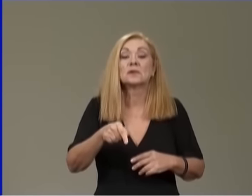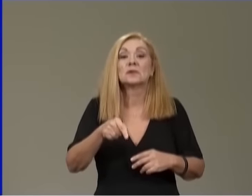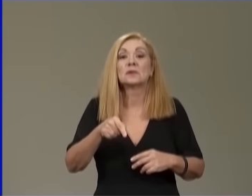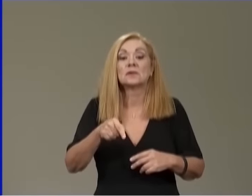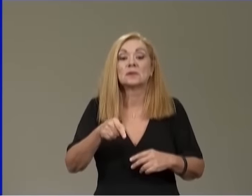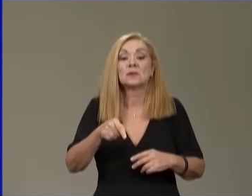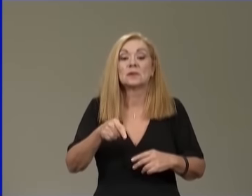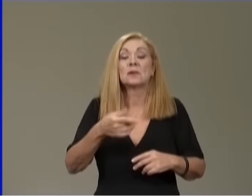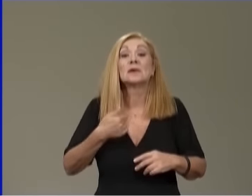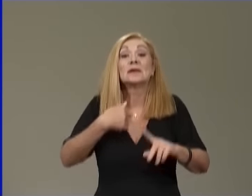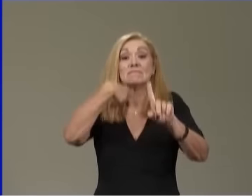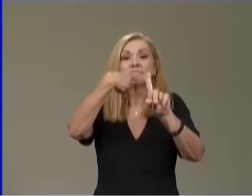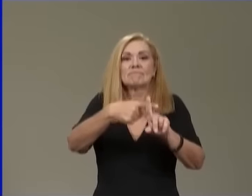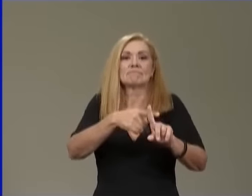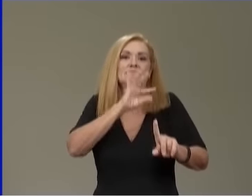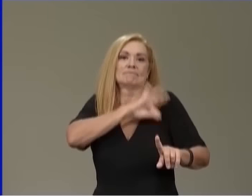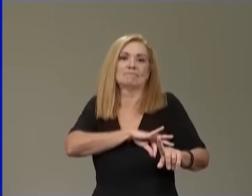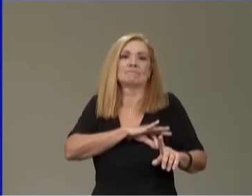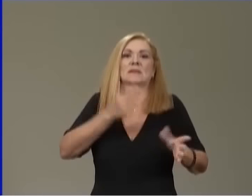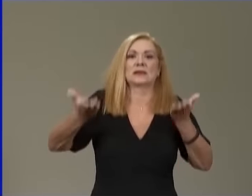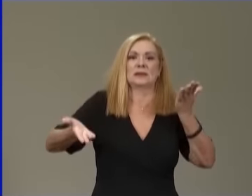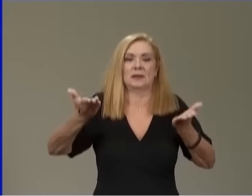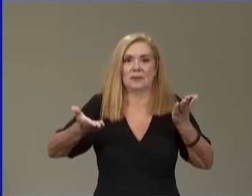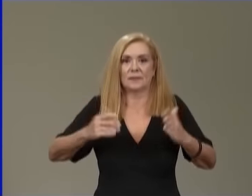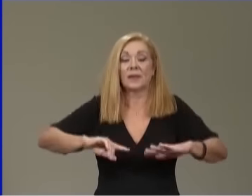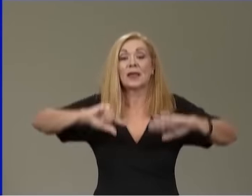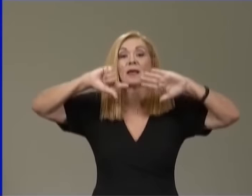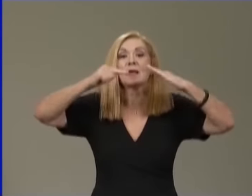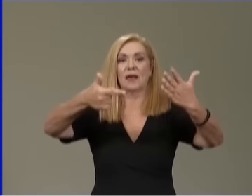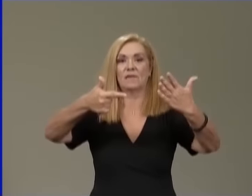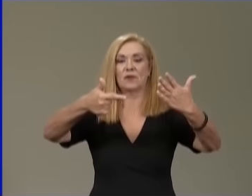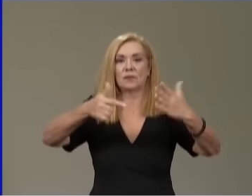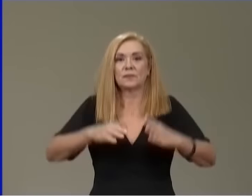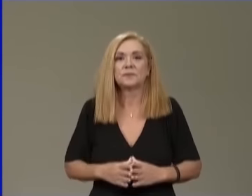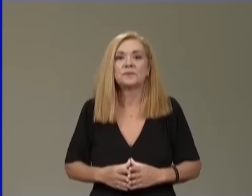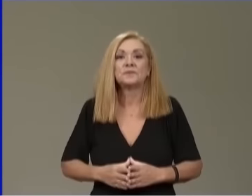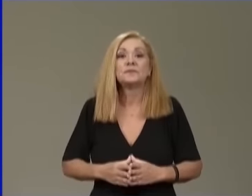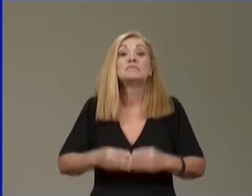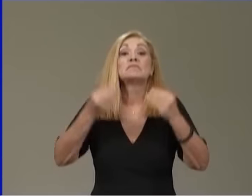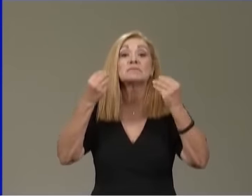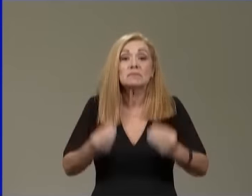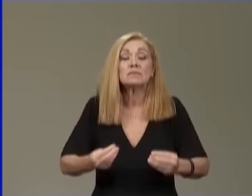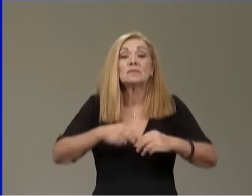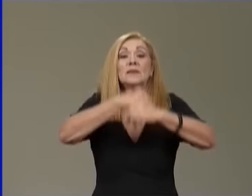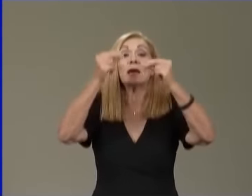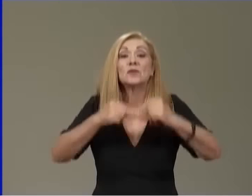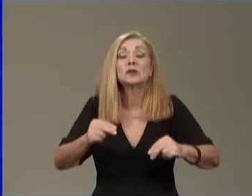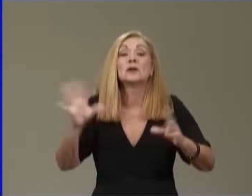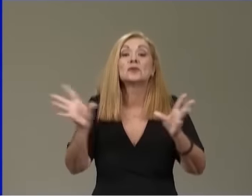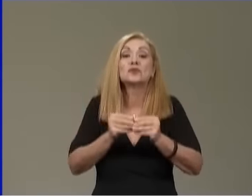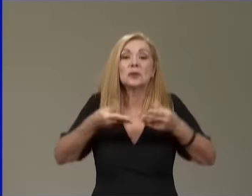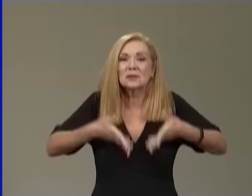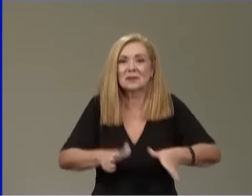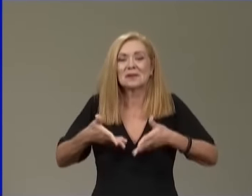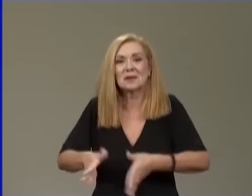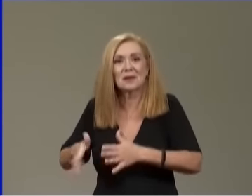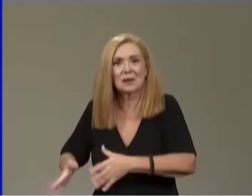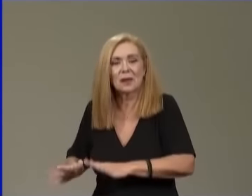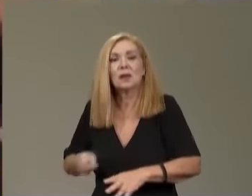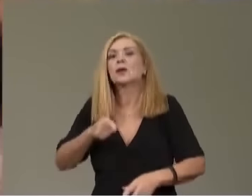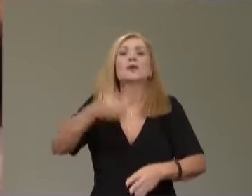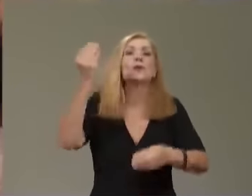συγκριτικό πλεονέκτημα. 7. Η αποτελεσματικότερη διαχείριση του δημογραφικού. Ένα